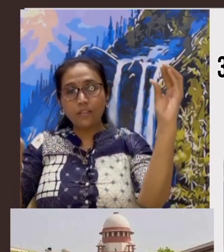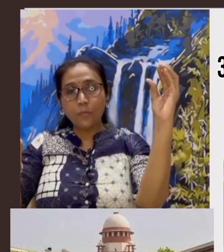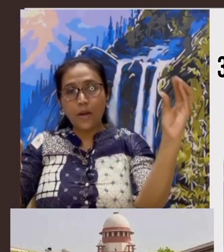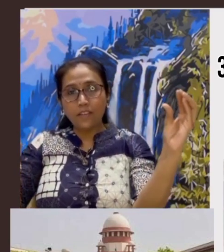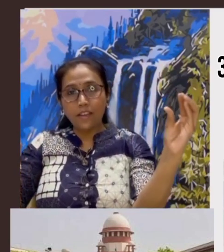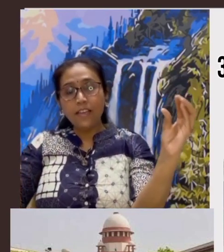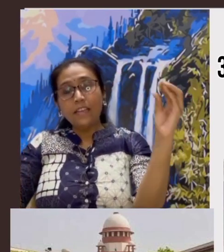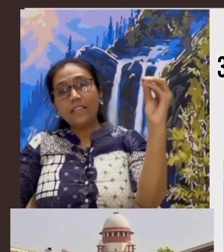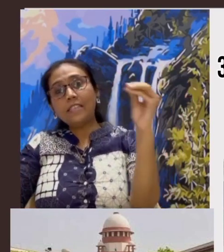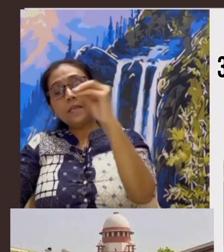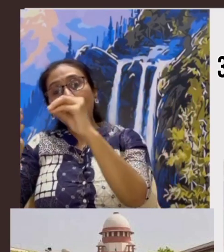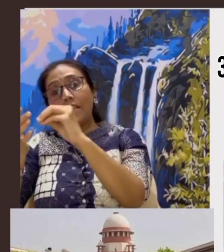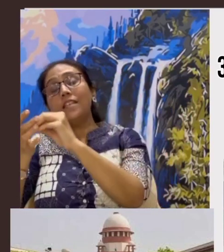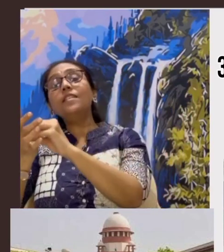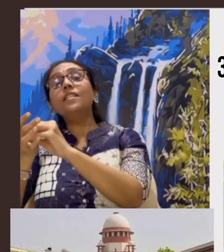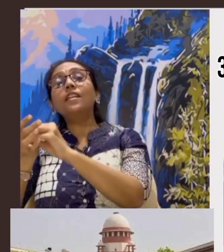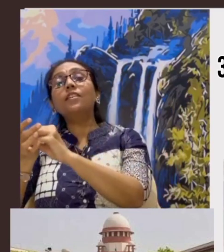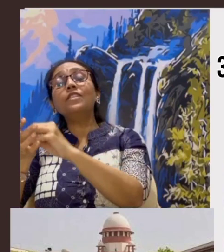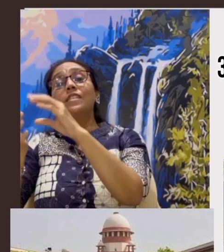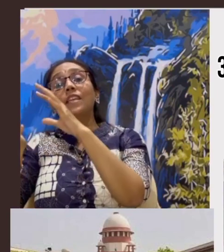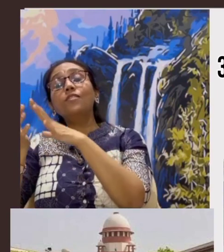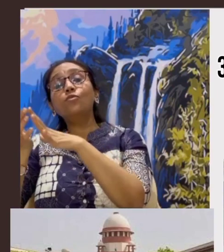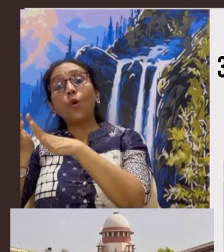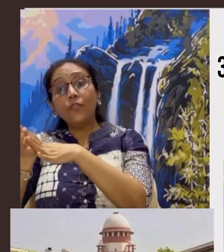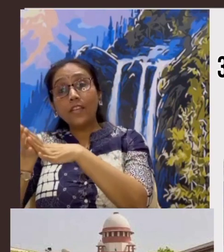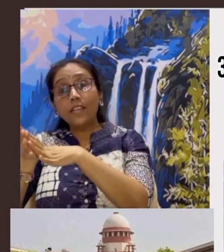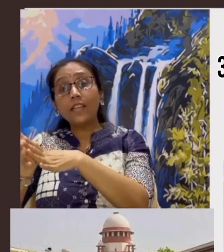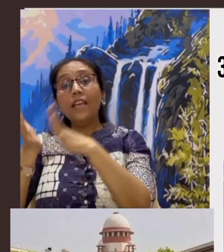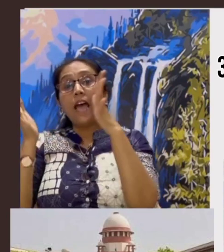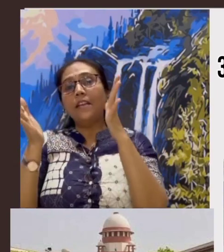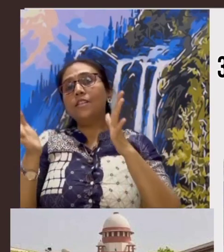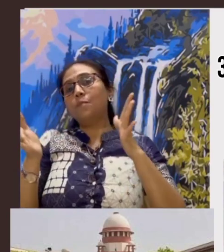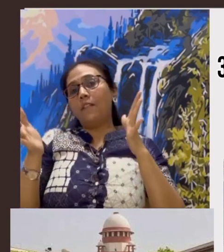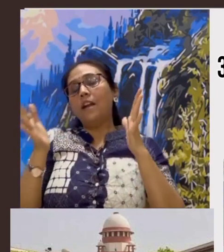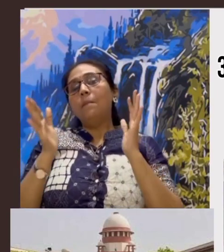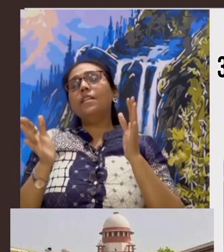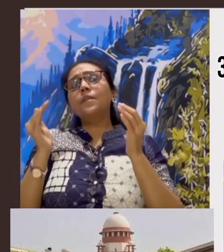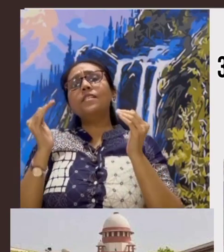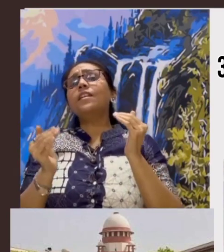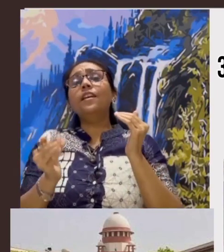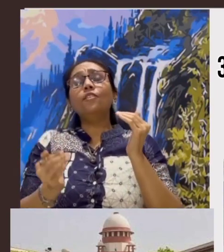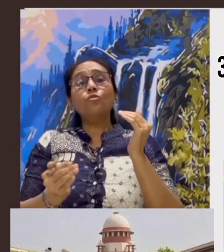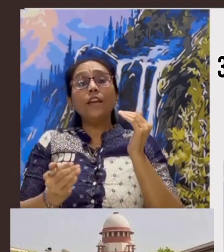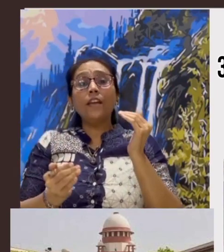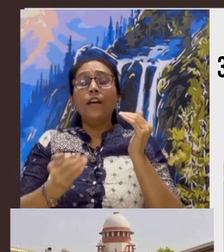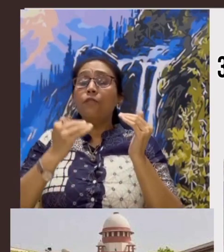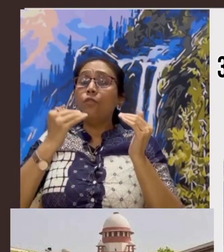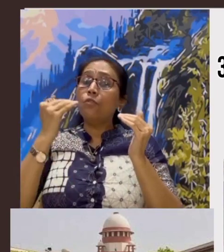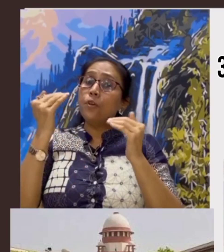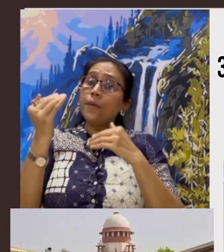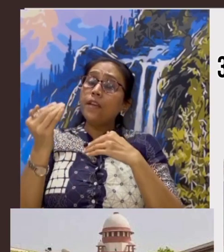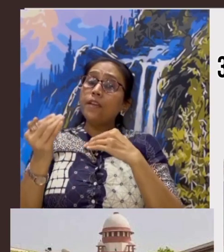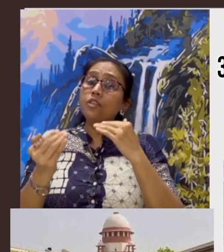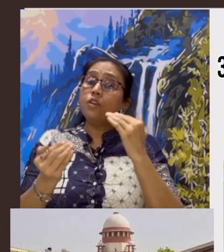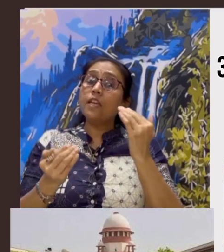जो पावर है इट इज डीपली इंटरलिंक्ड विद स्टेट सॉवरिनिटी एंड इट्स पावर। मतलब कि स्टेट जो है वो कोई